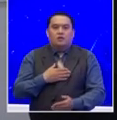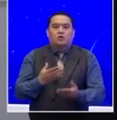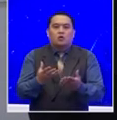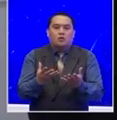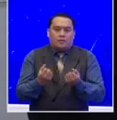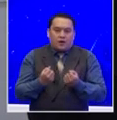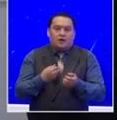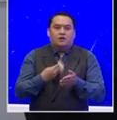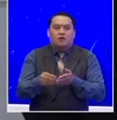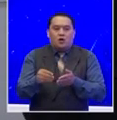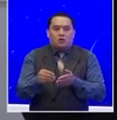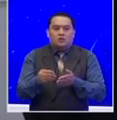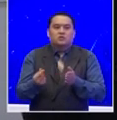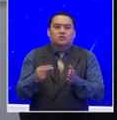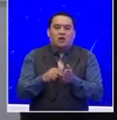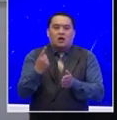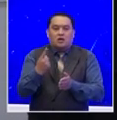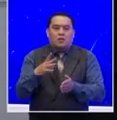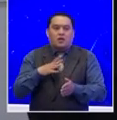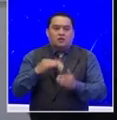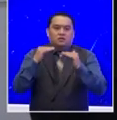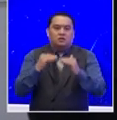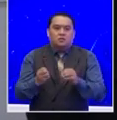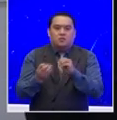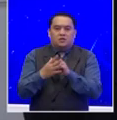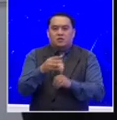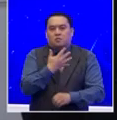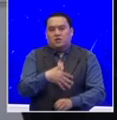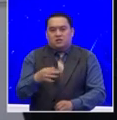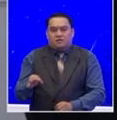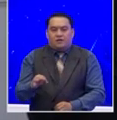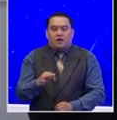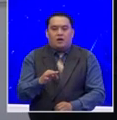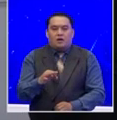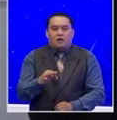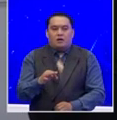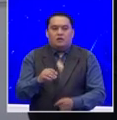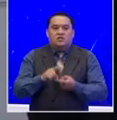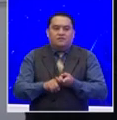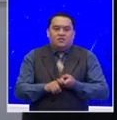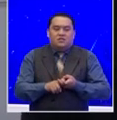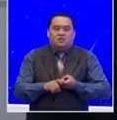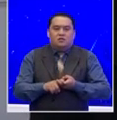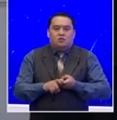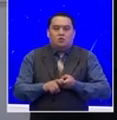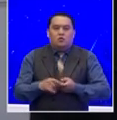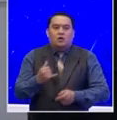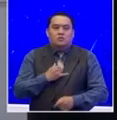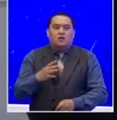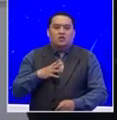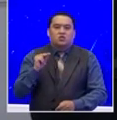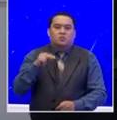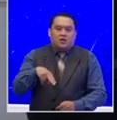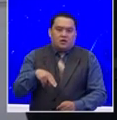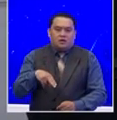тарифы, в связи с этим, получается, цена данного тарифа была снижена на 50%. В связи с этим это идет как бы, и как бы связано с ЧП, ну